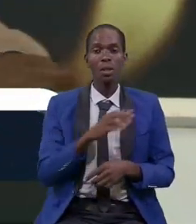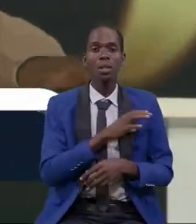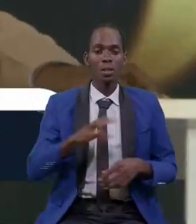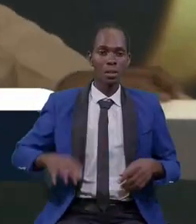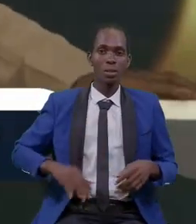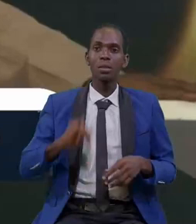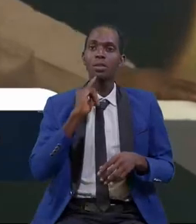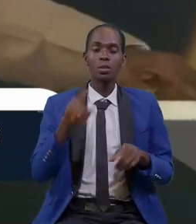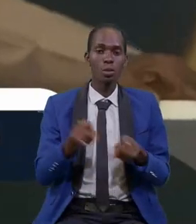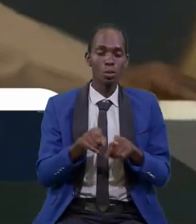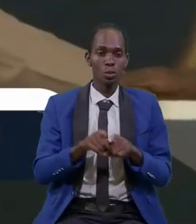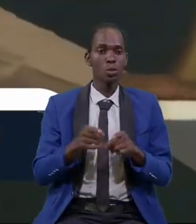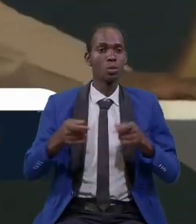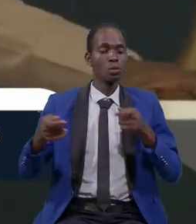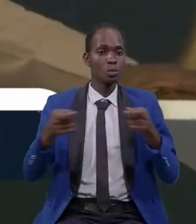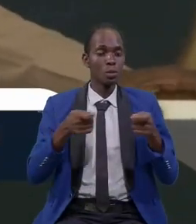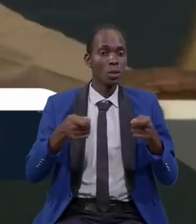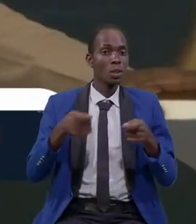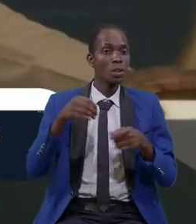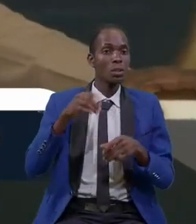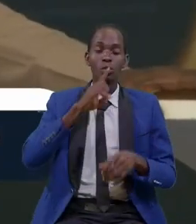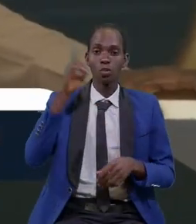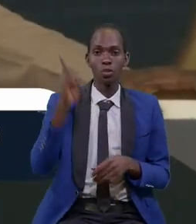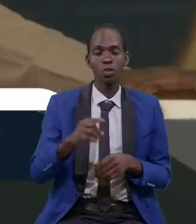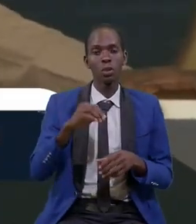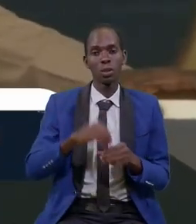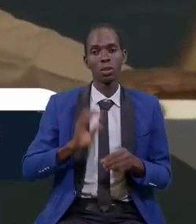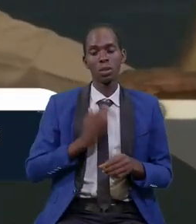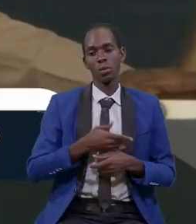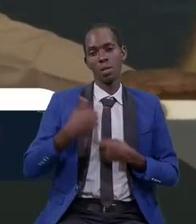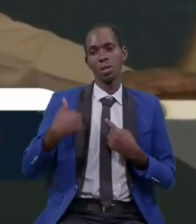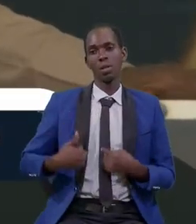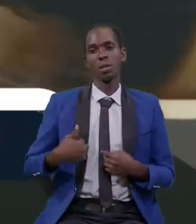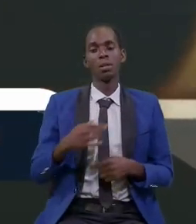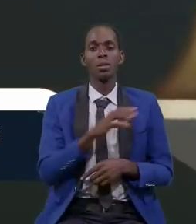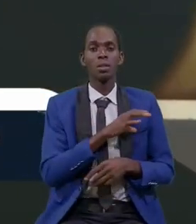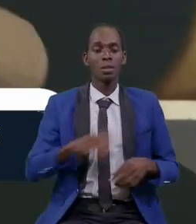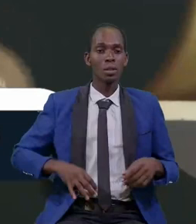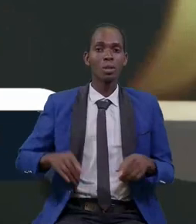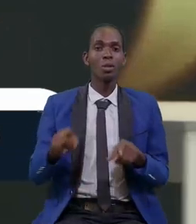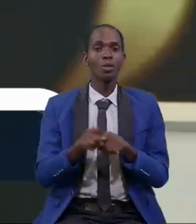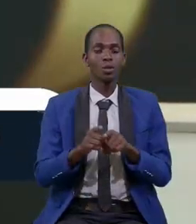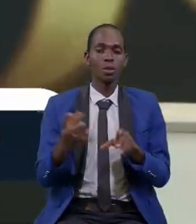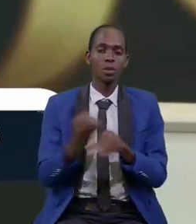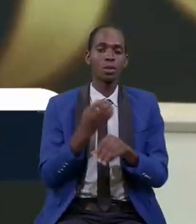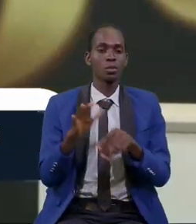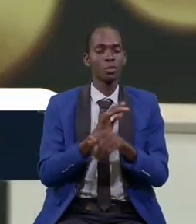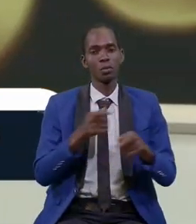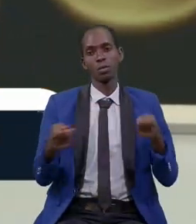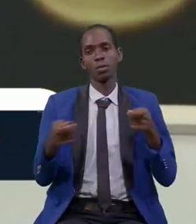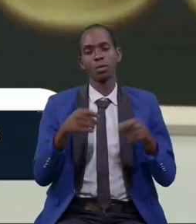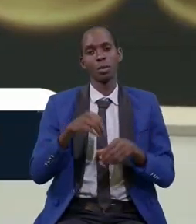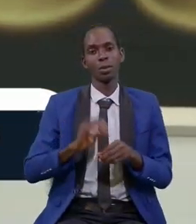prominent dans nos cœurs. Christ est prééminent dans nos vies.